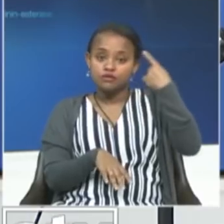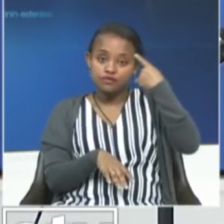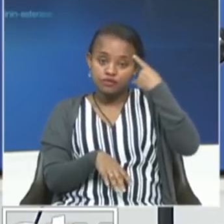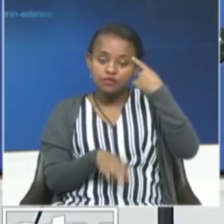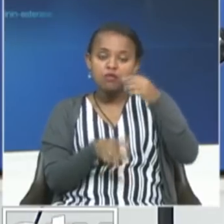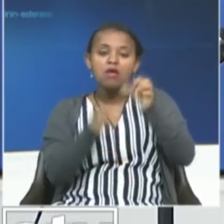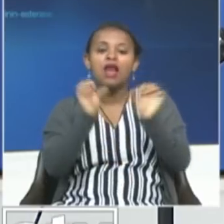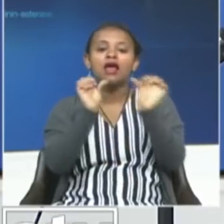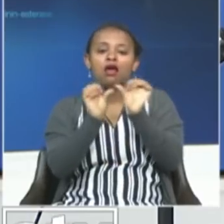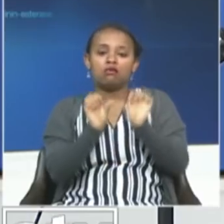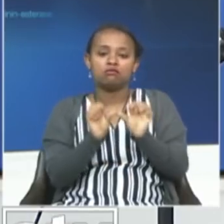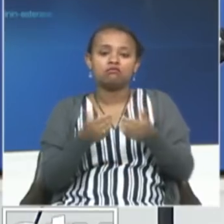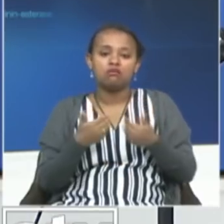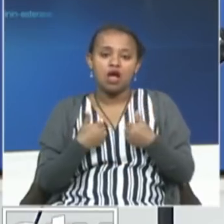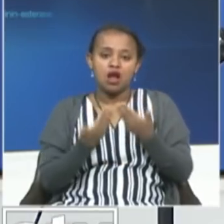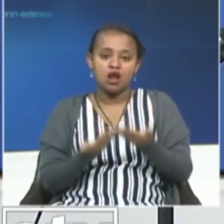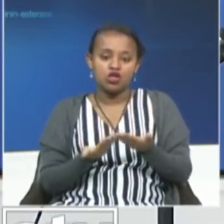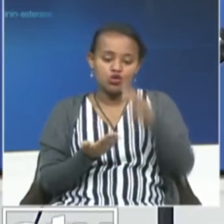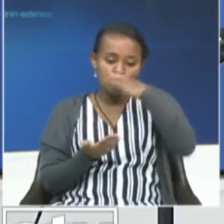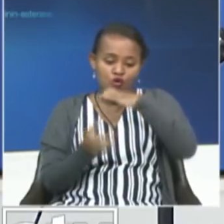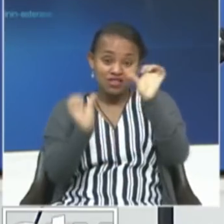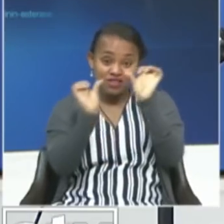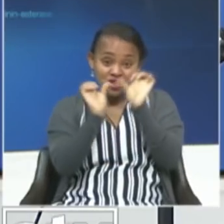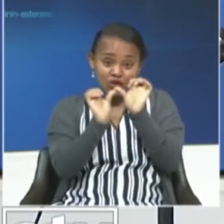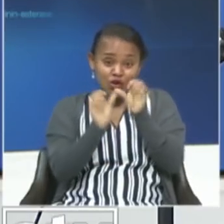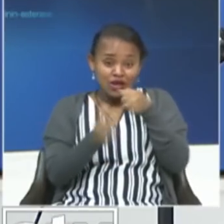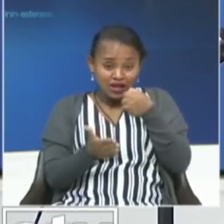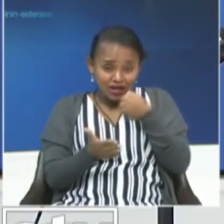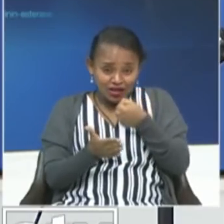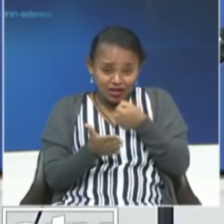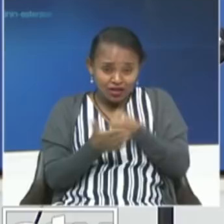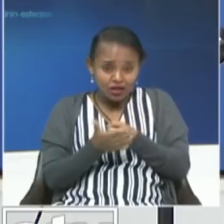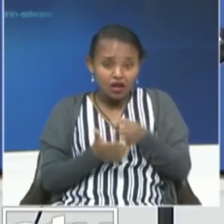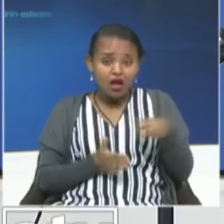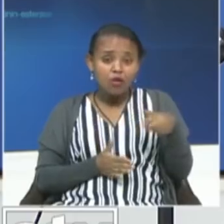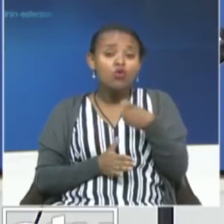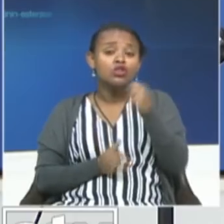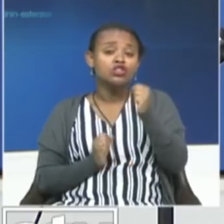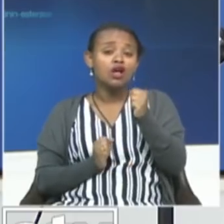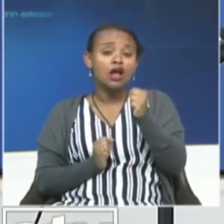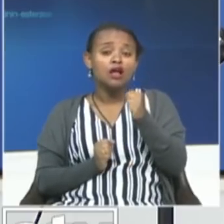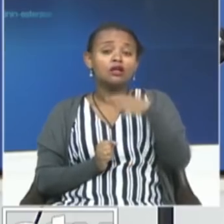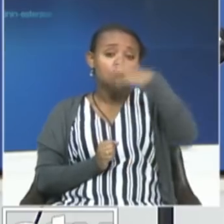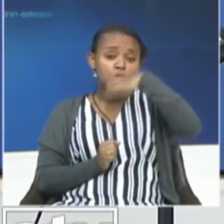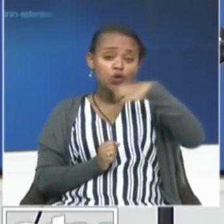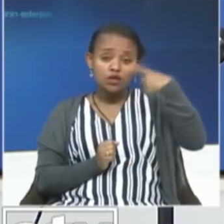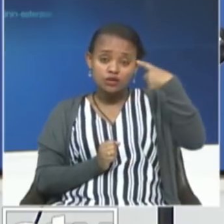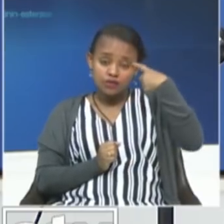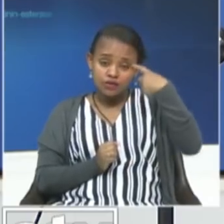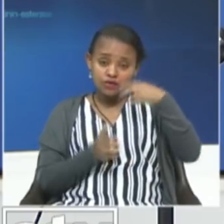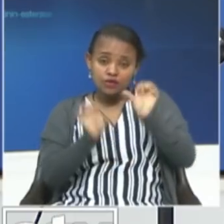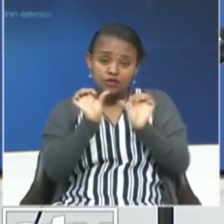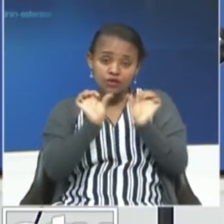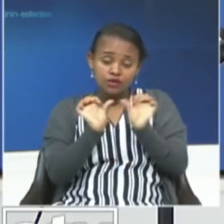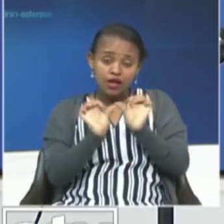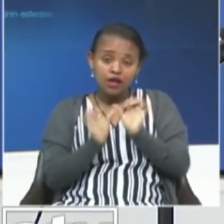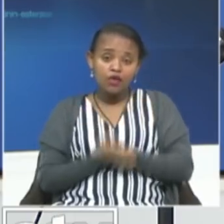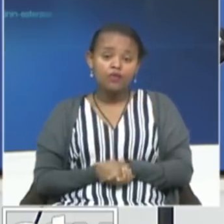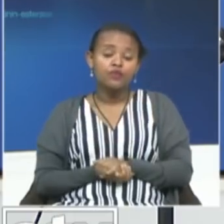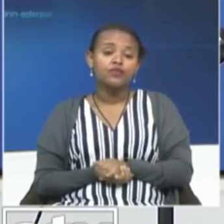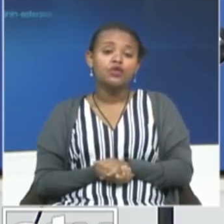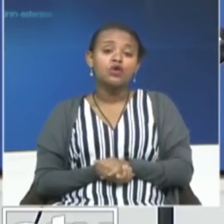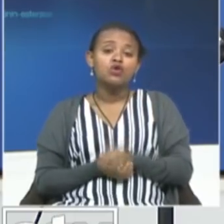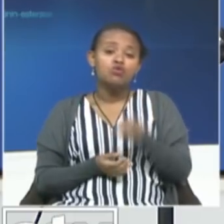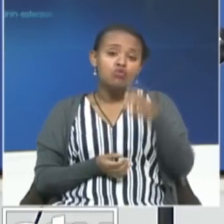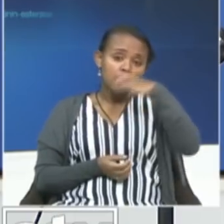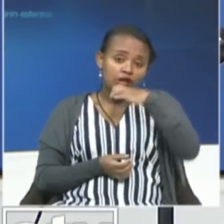ሙቀት ተለክቶ ነው ሰው የሚገባው። እንደ እርግጠኛ መሆን ይቻላል በዛ መለካትና መግባት ሙቀት የሌለው ሰው ወይም ሙቀቱ